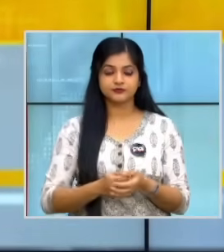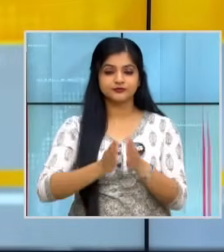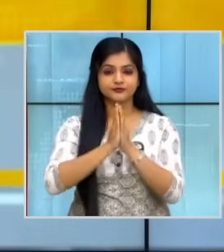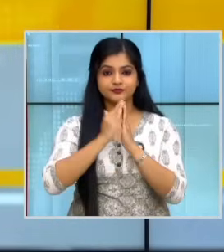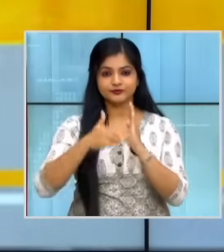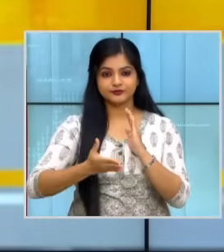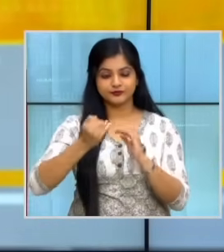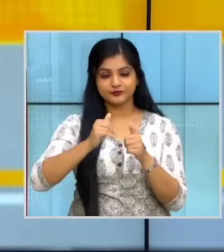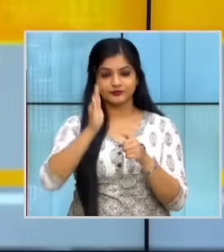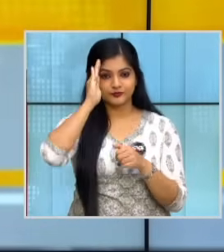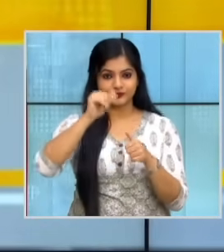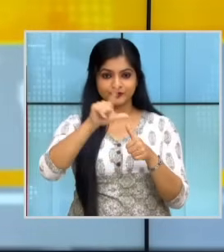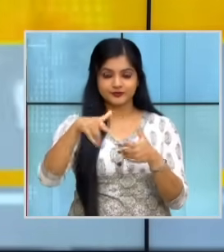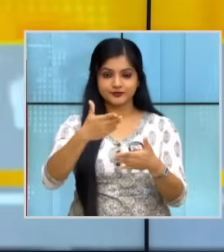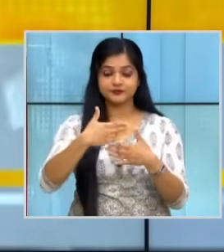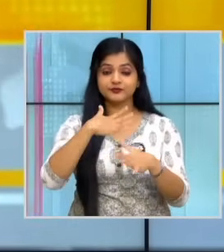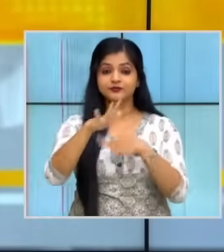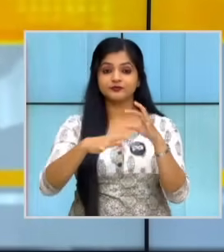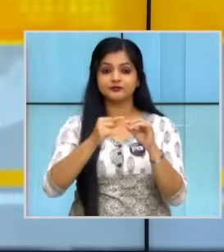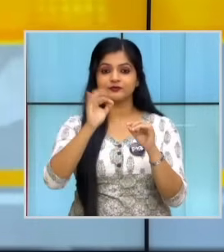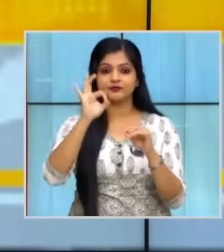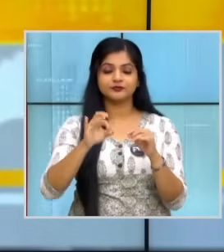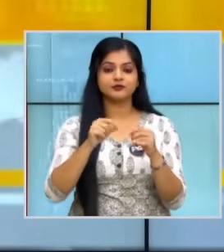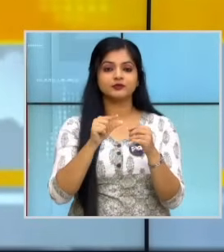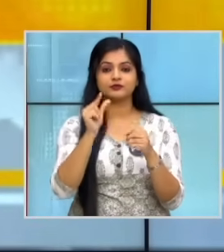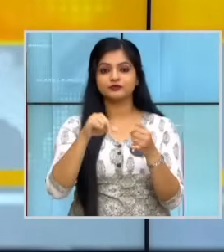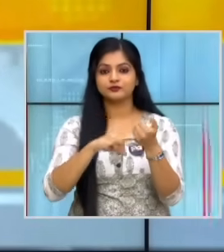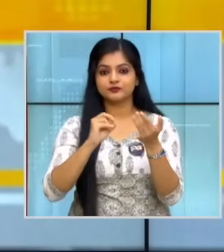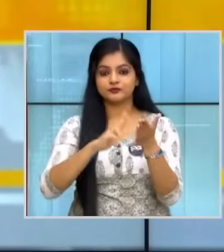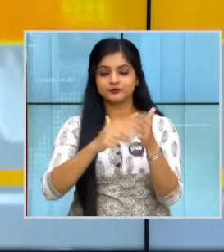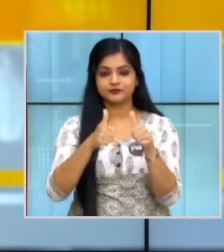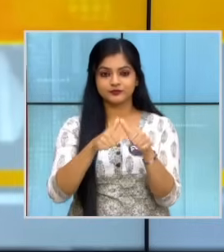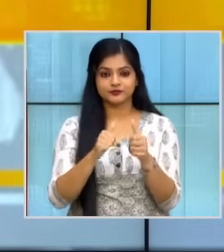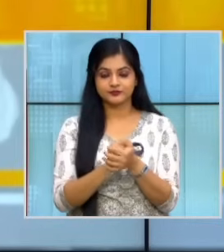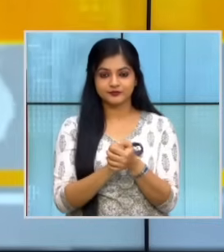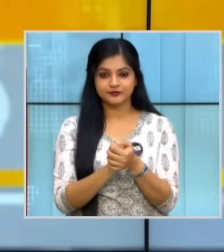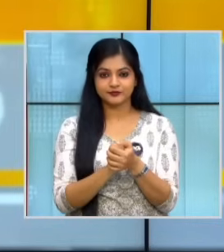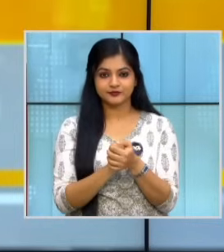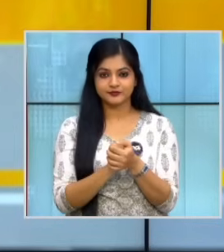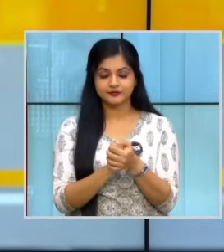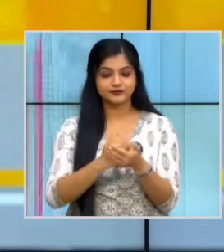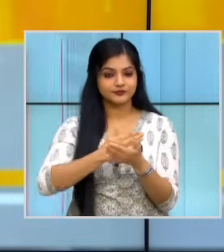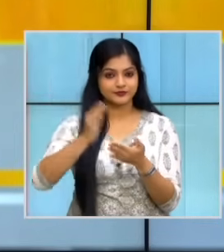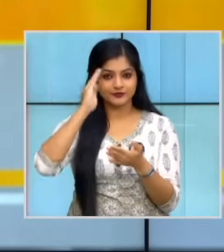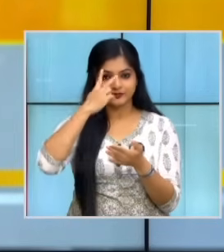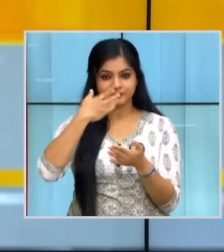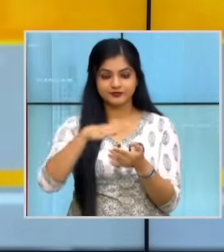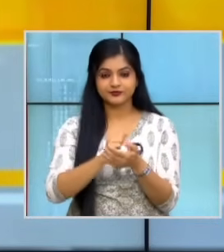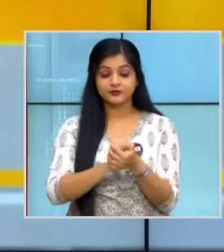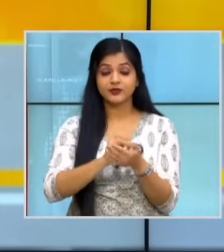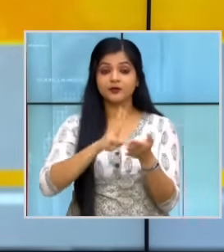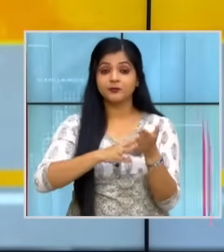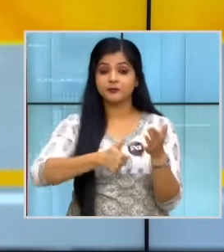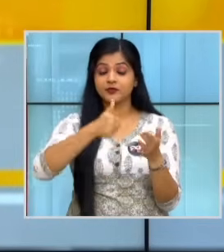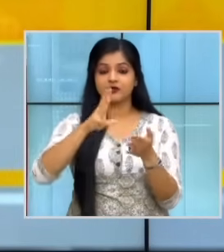നമസ്കാരം. ഇപ്പോൾ കിട്ടിയതിലേക്ക് എല്ലാ പ്രേക്ഷകർക്കും സ്വാഗതം. ഞാൻ പ്രവിത ലക്ഷ്മി. എന്നോടൊപ്പം കേൾവി പരിമിതരെ സഹായിക്കാൻ സോന ജെറിയും ചേരുന്നു. വിശദമായ വാർത്തകളിലേക്ക്.